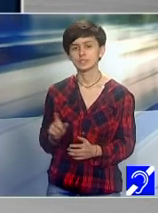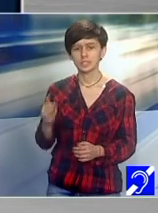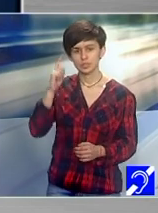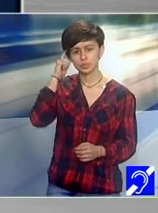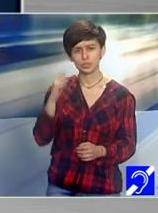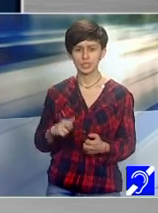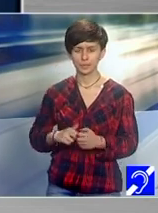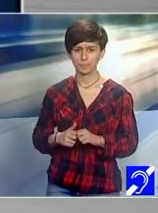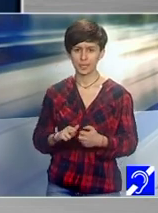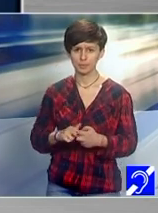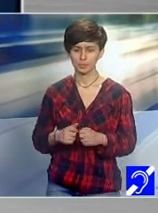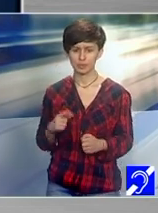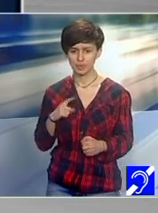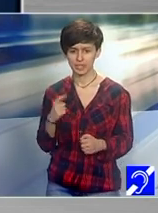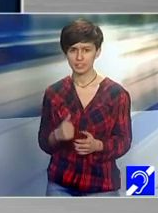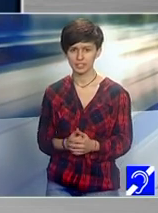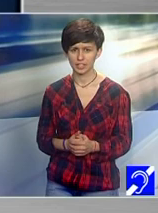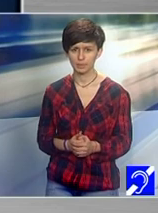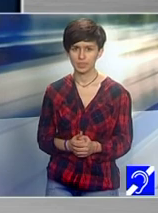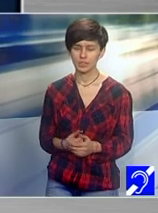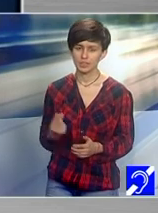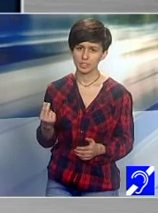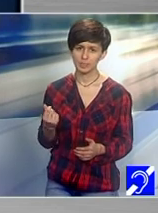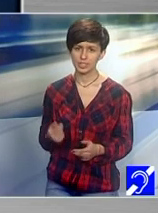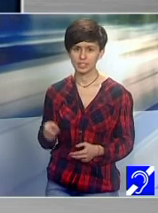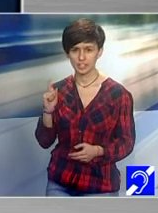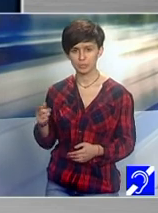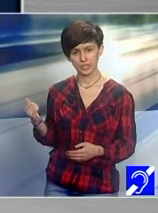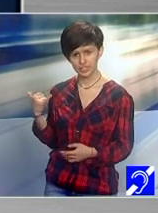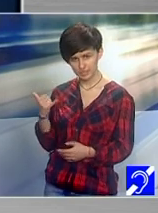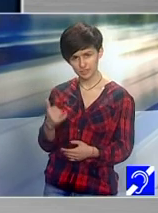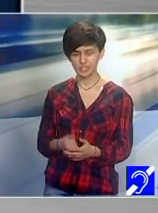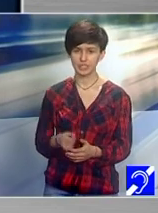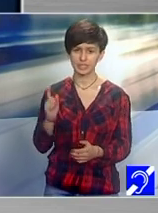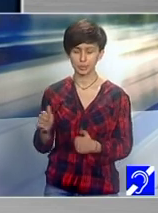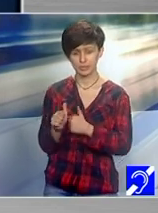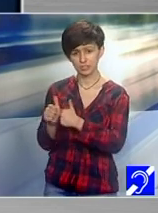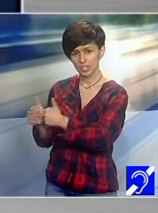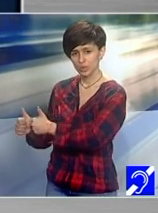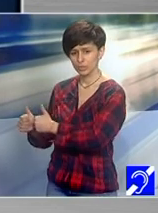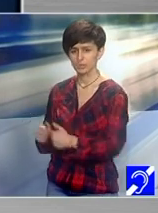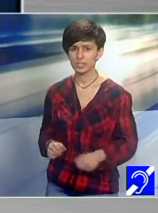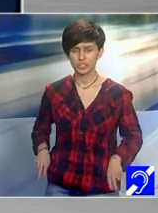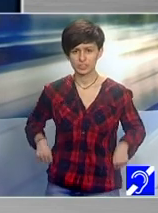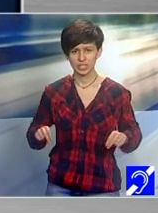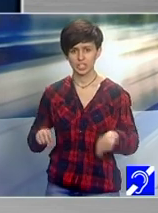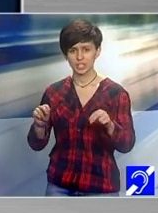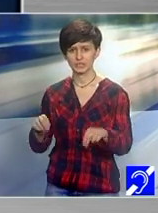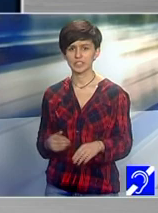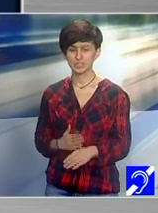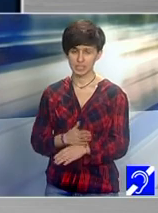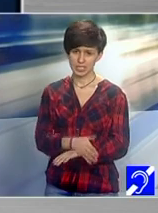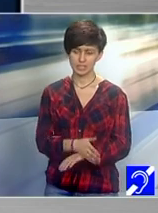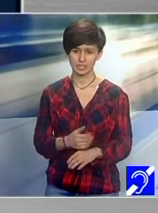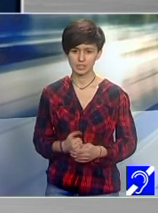problema asta este. Problema este, banii trebuie să vină, trebuie să fie urmăriți și investiția trebuie să fie investiție. Când intri într-un spital din străinătate,